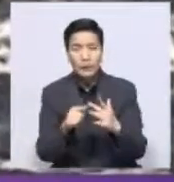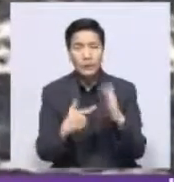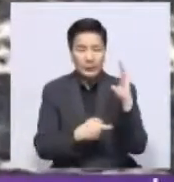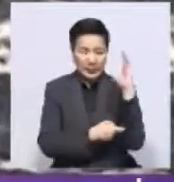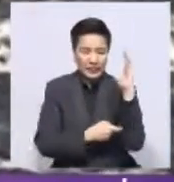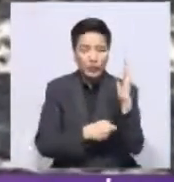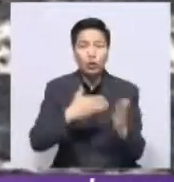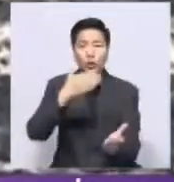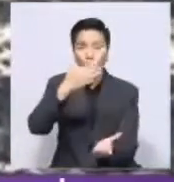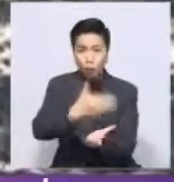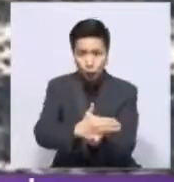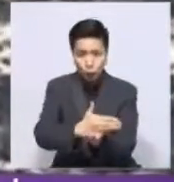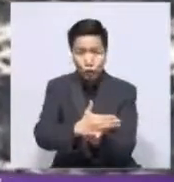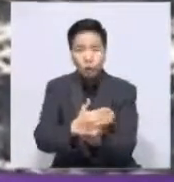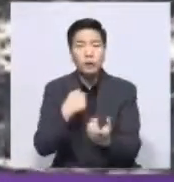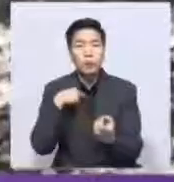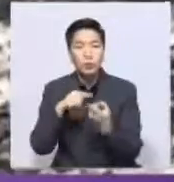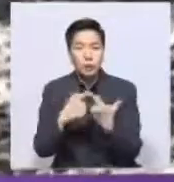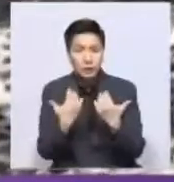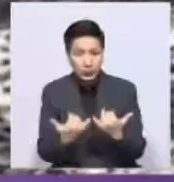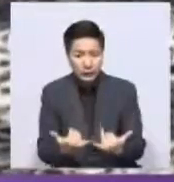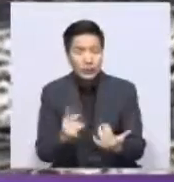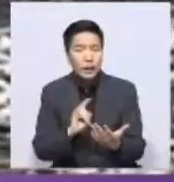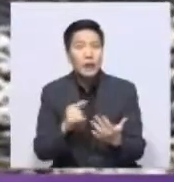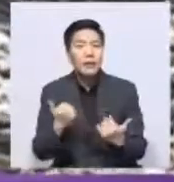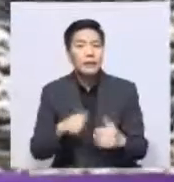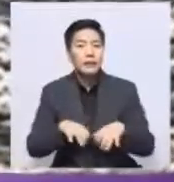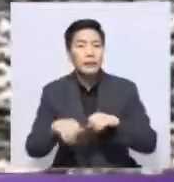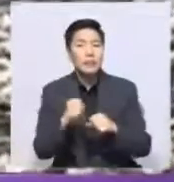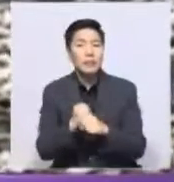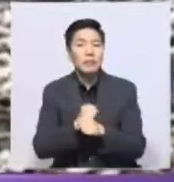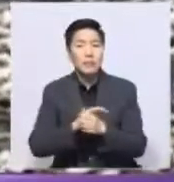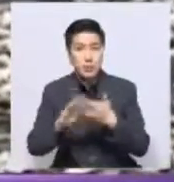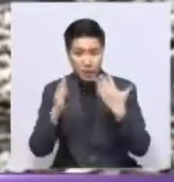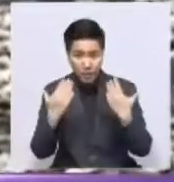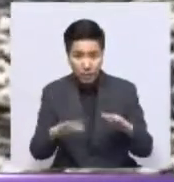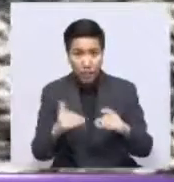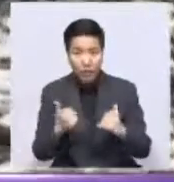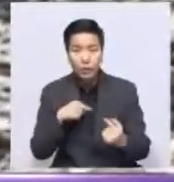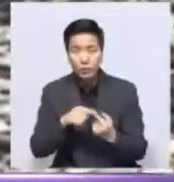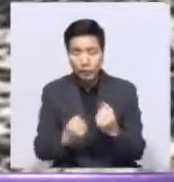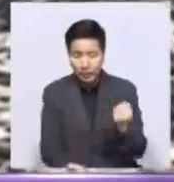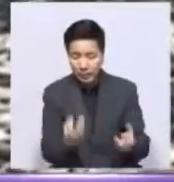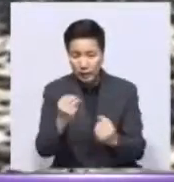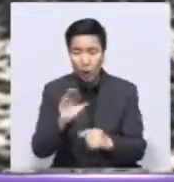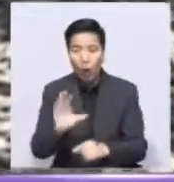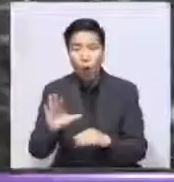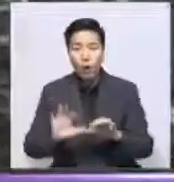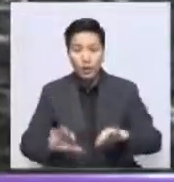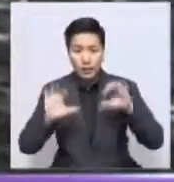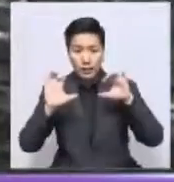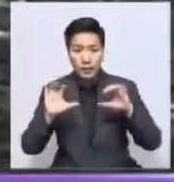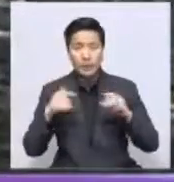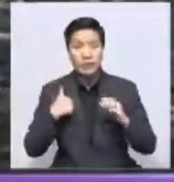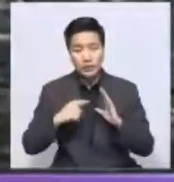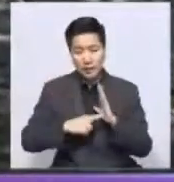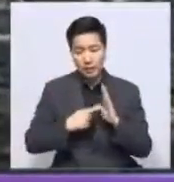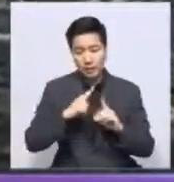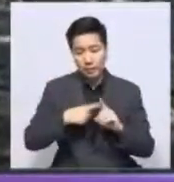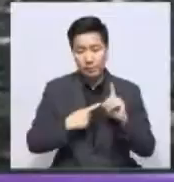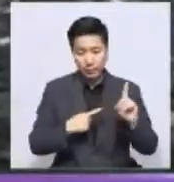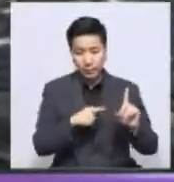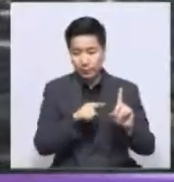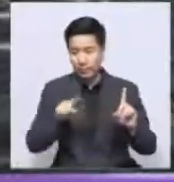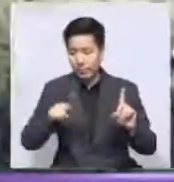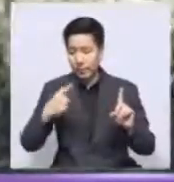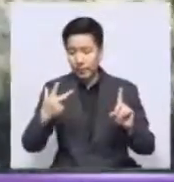พื่อลดปริมาณผลผลิตออกสู่ตลาดซึ่งดำเนินการแล้วในพื้นที่ที่ปลูกของหน่วยงานภาครัฐตั้งแต่เดือนมกราคม